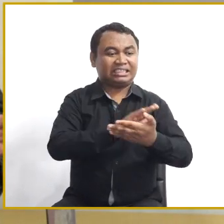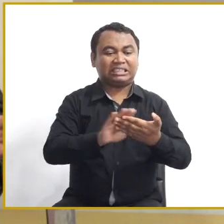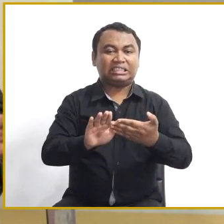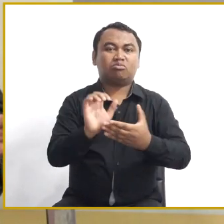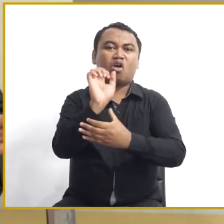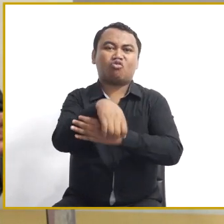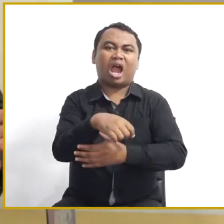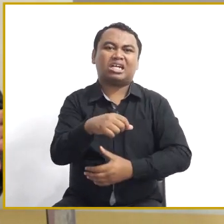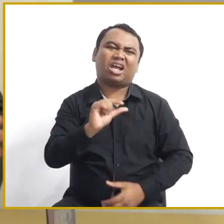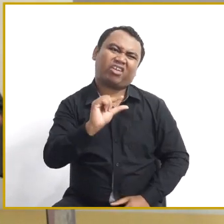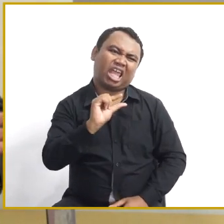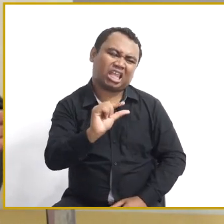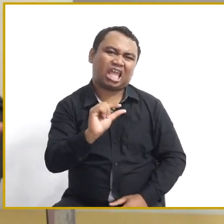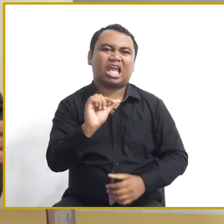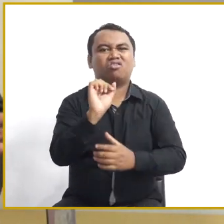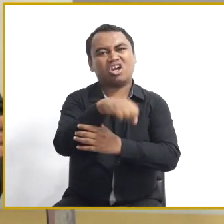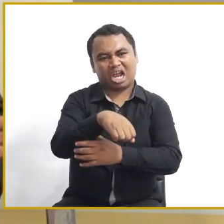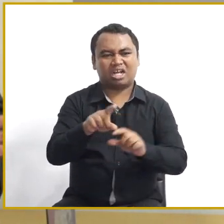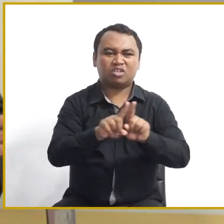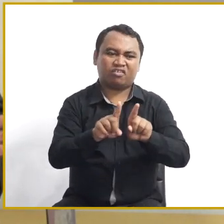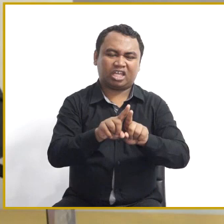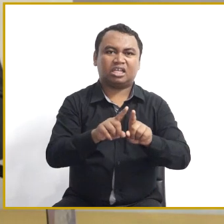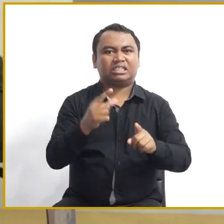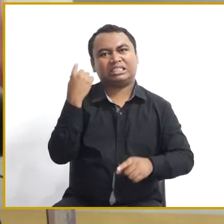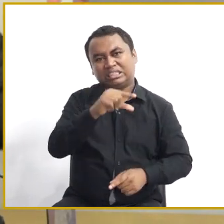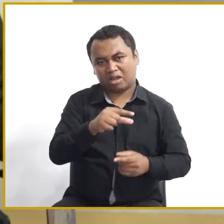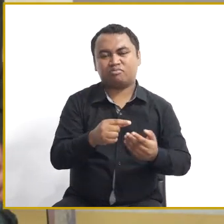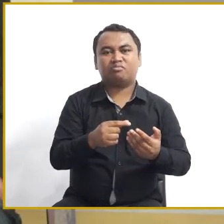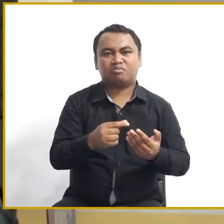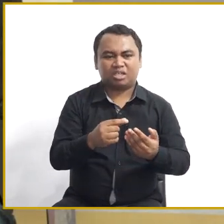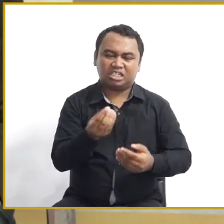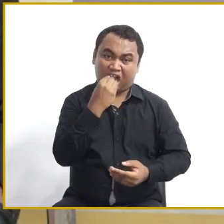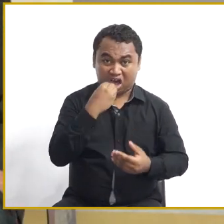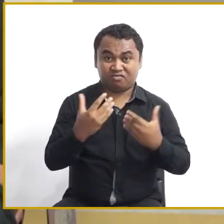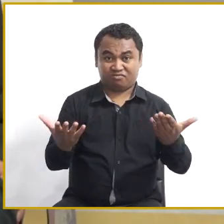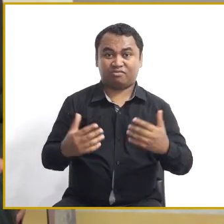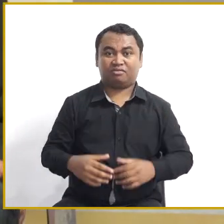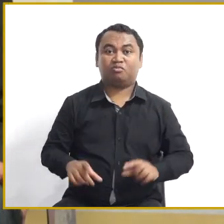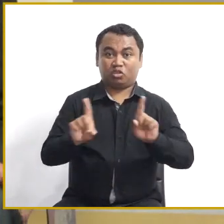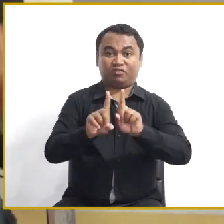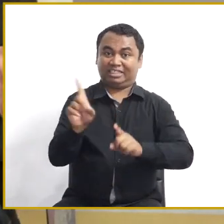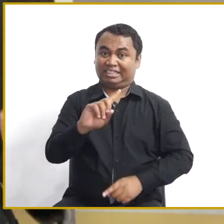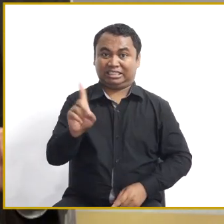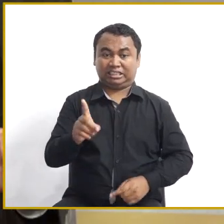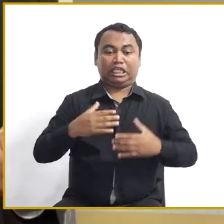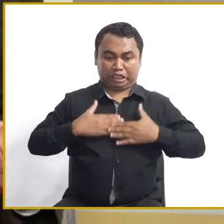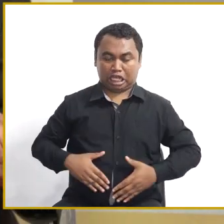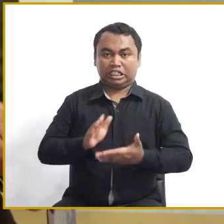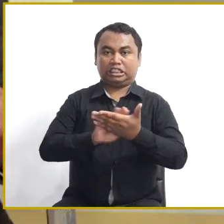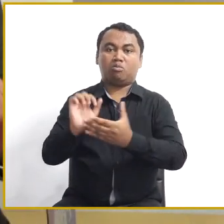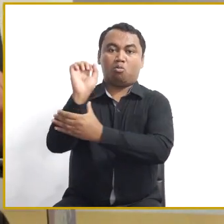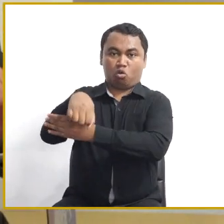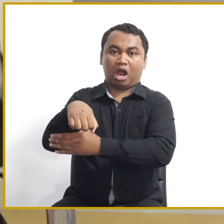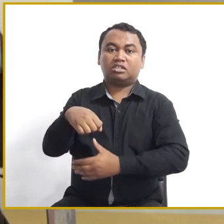izy? Tsy tatsaha izy fa mpanao zaridaina e. Zafady zaho moa mahitsihitsy resaka zay ihany Abrahama. Ny tiako atongavana zany dia ny